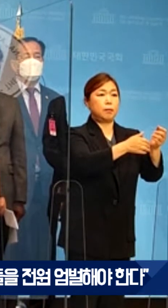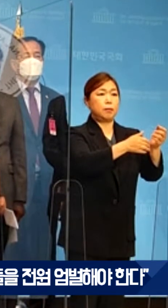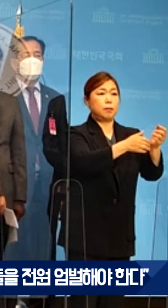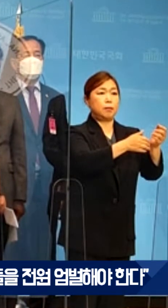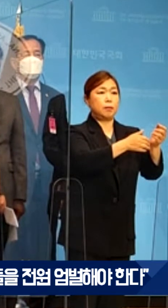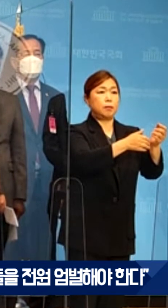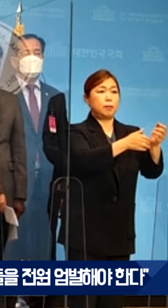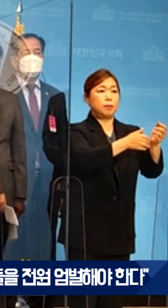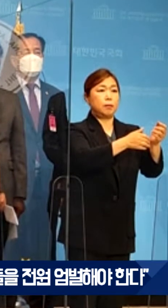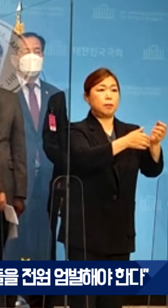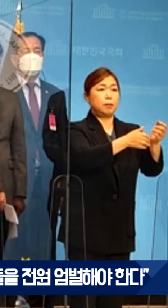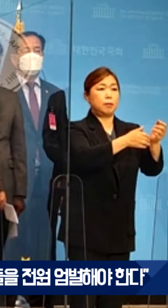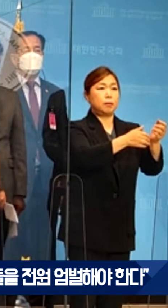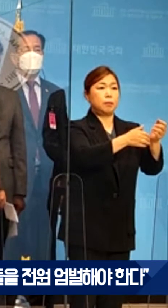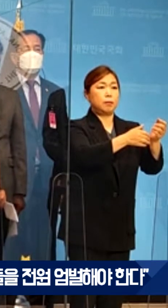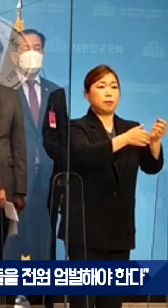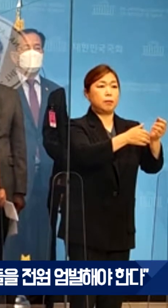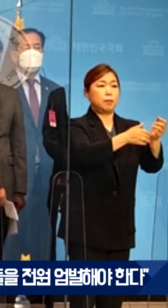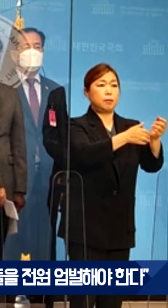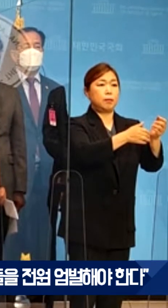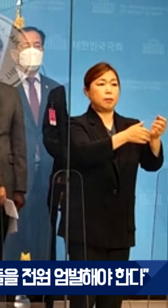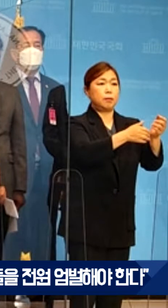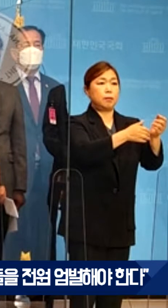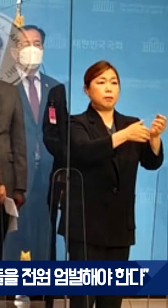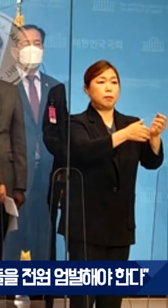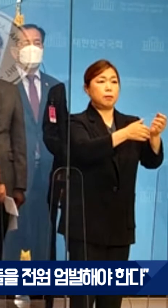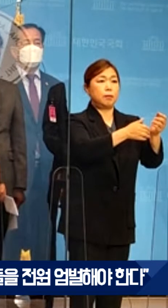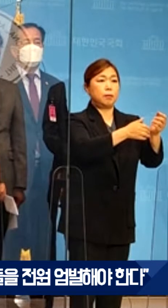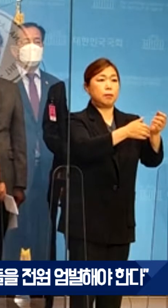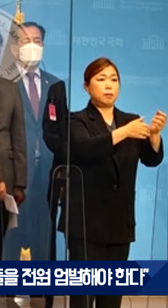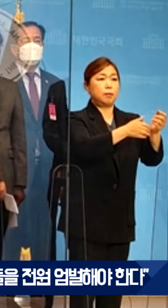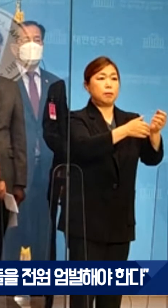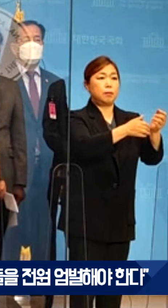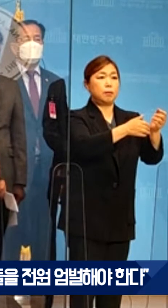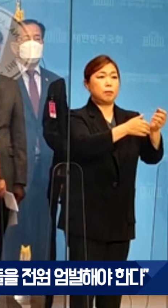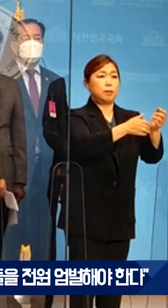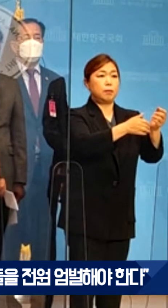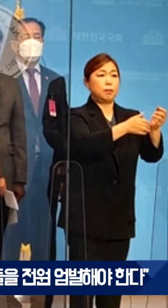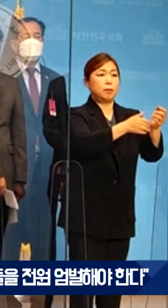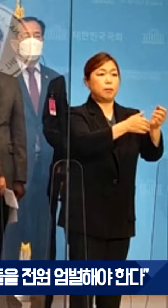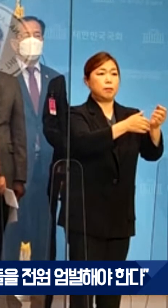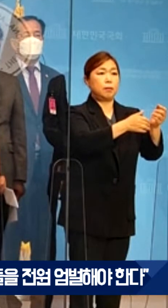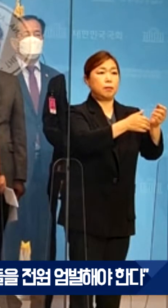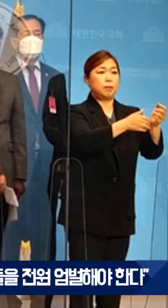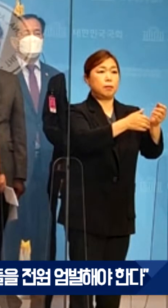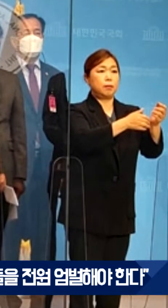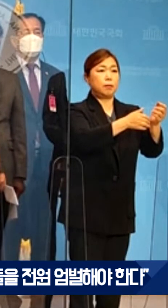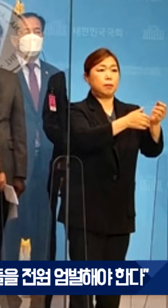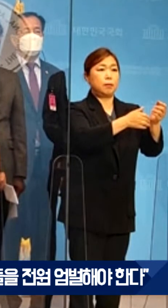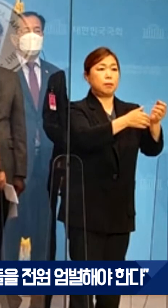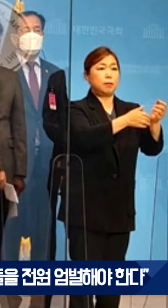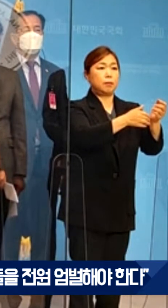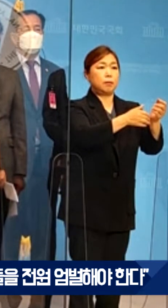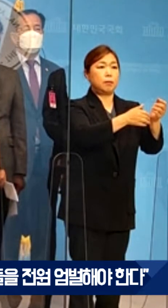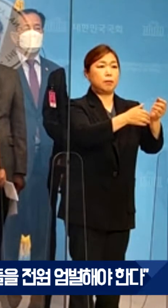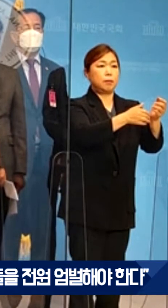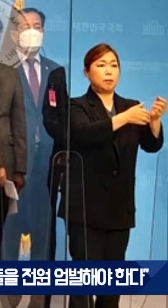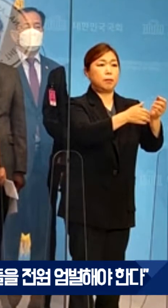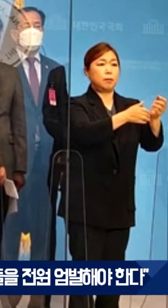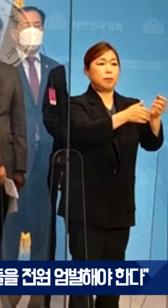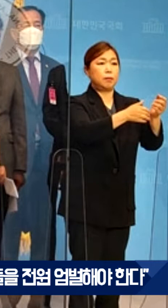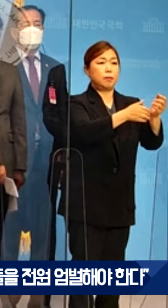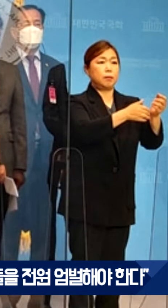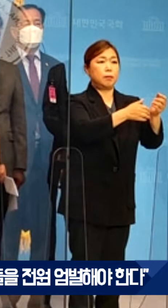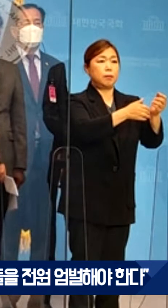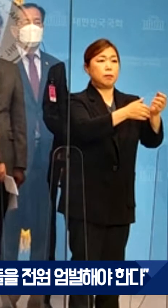피해에 대한 보상과 공개 사과를 촉구한다고 주장했습니다. 또 김 의원은 청와대가 구체적으로 어떻게